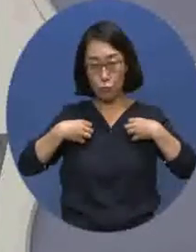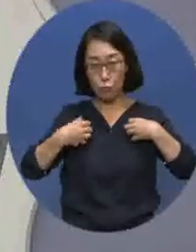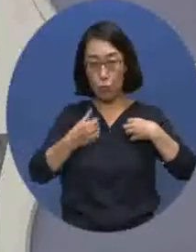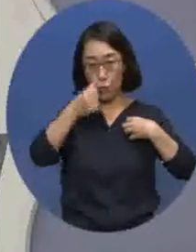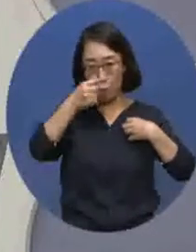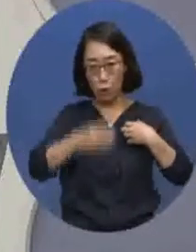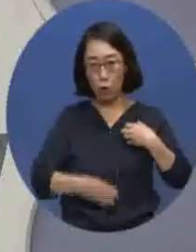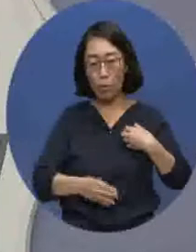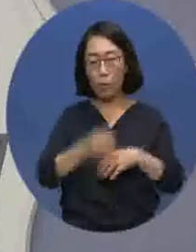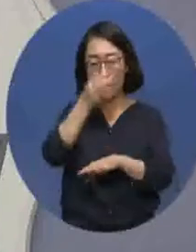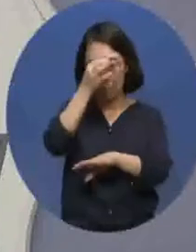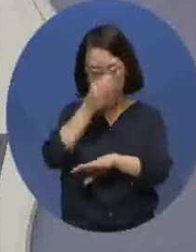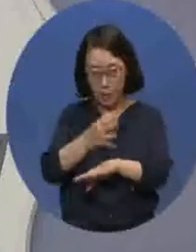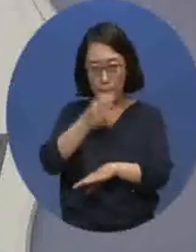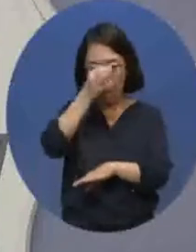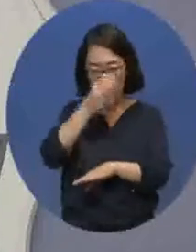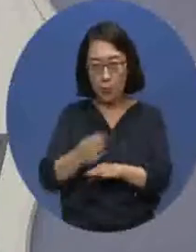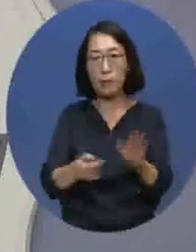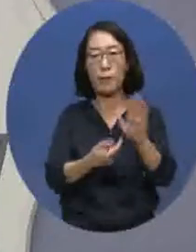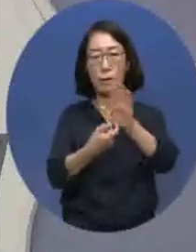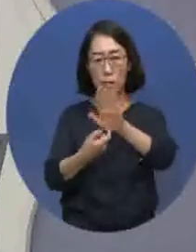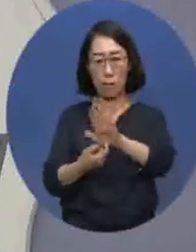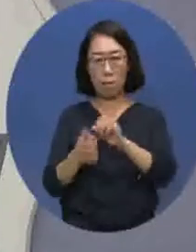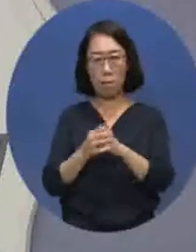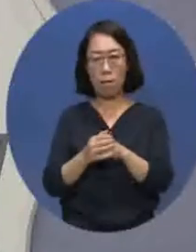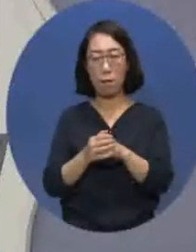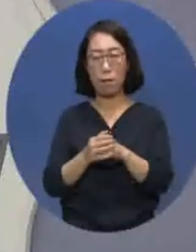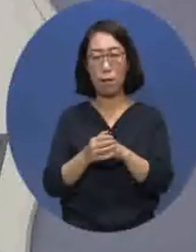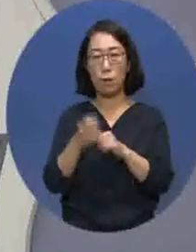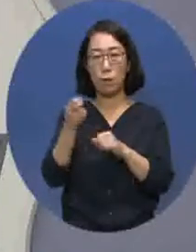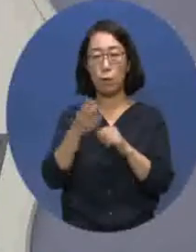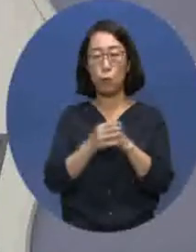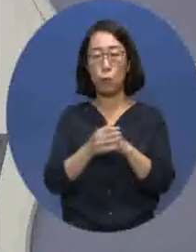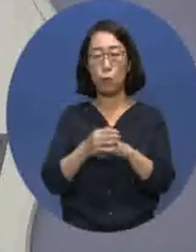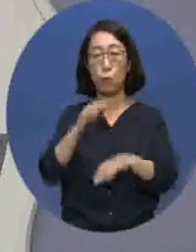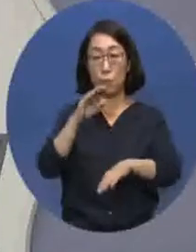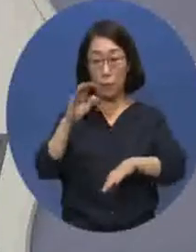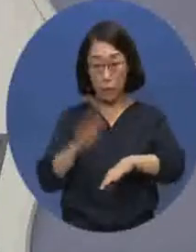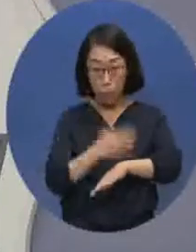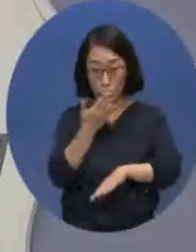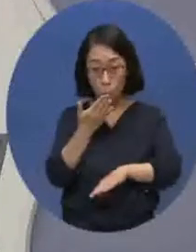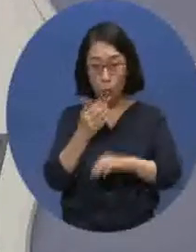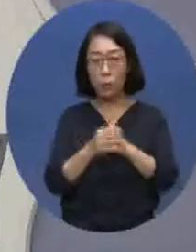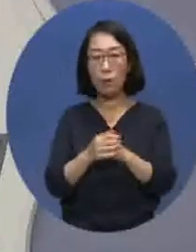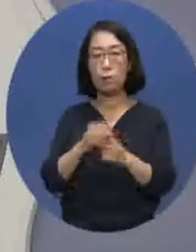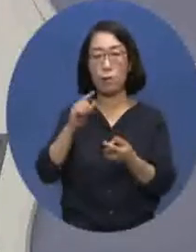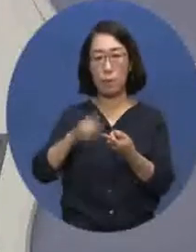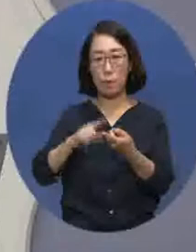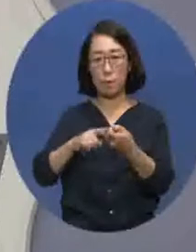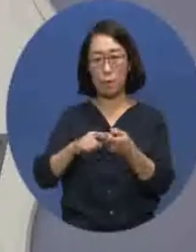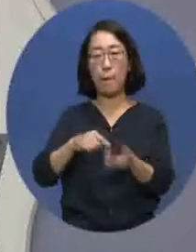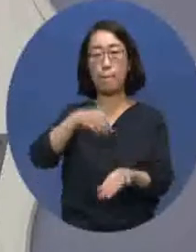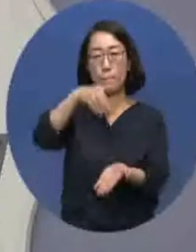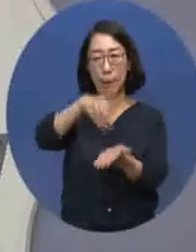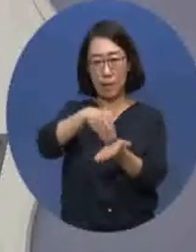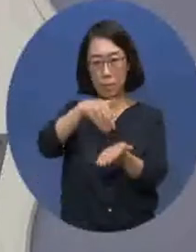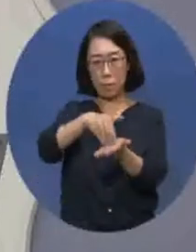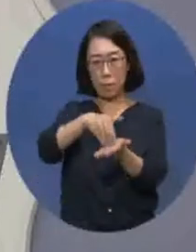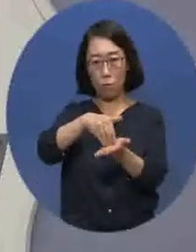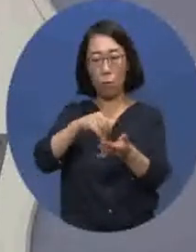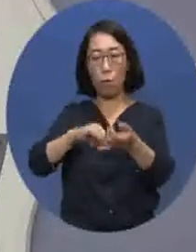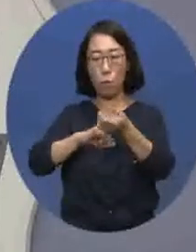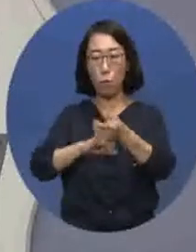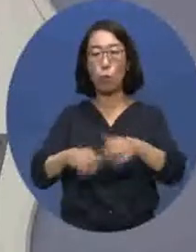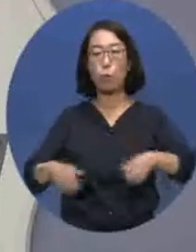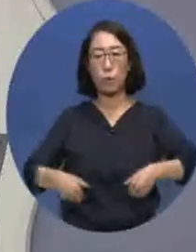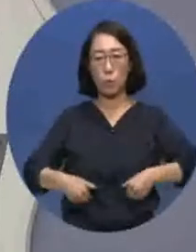했죠 그리고 또 음 잘못 되어 지고 있는 것에 대한 반성 반드시 필요하구요